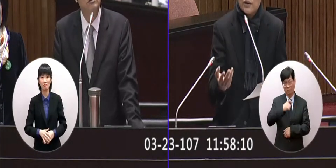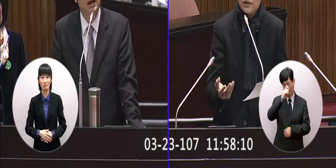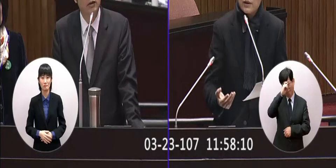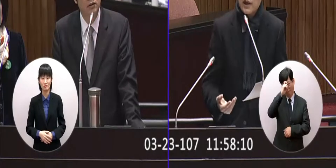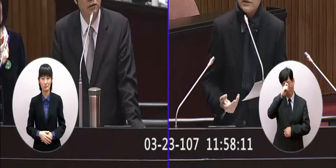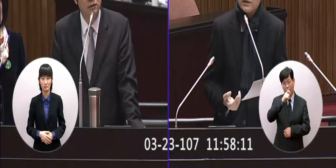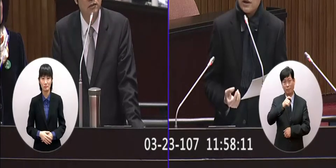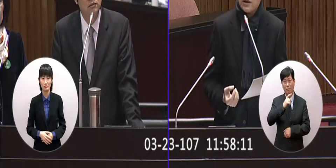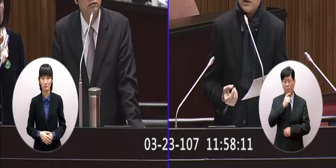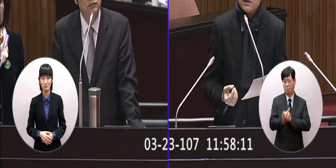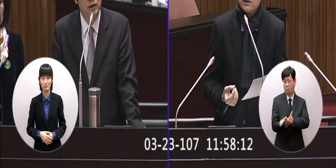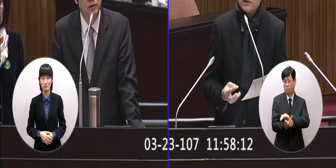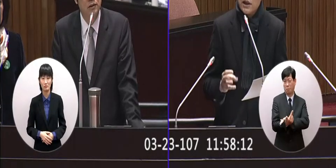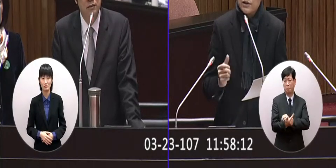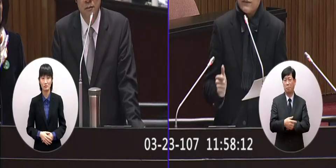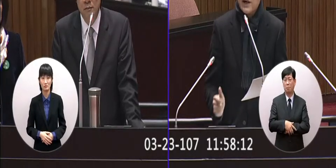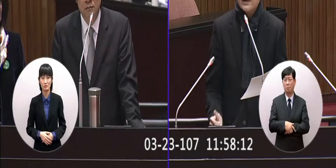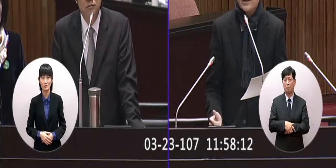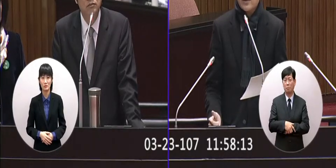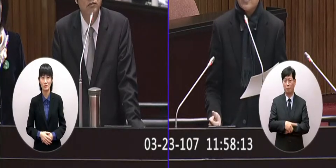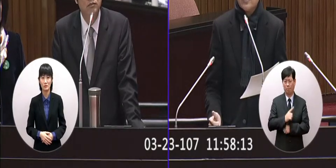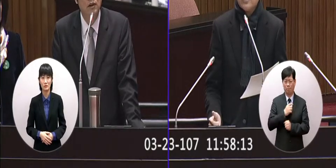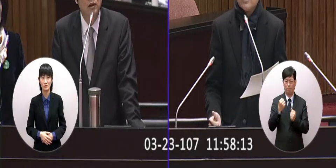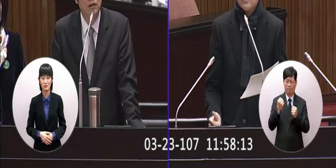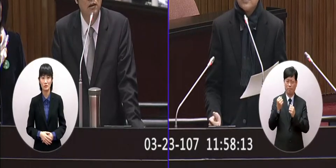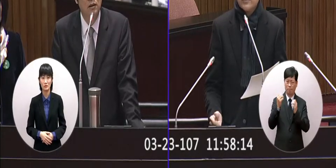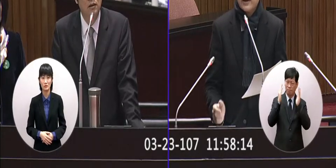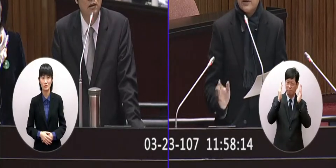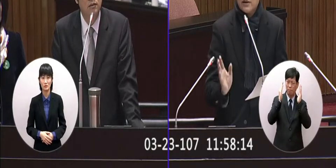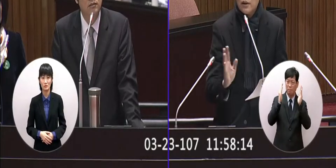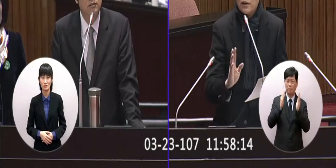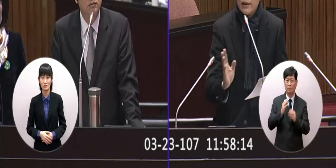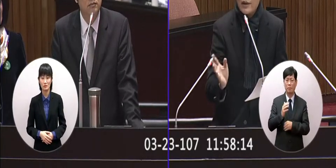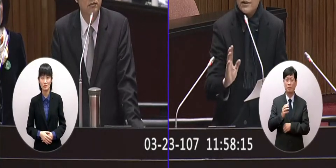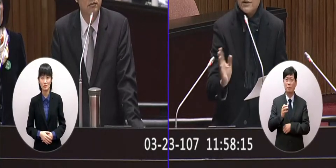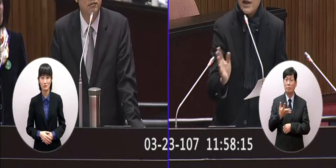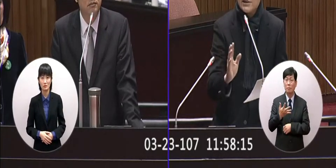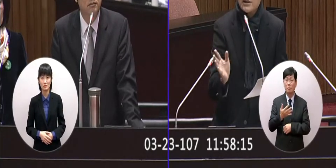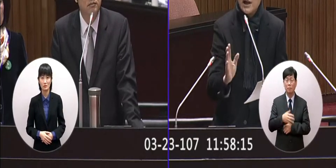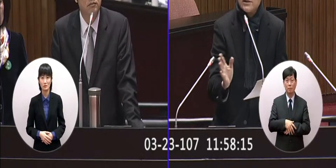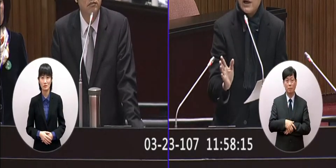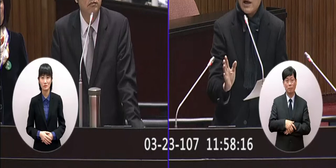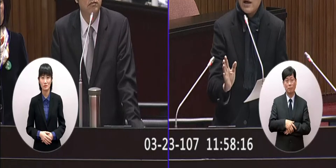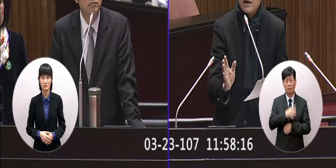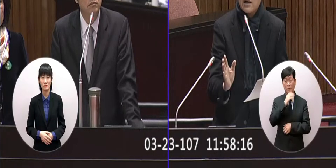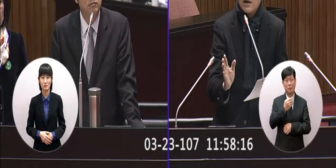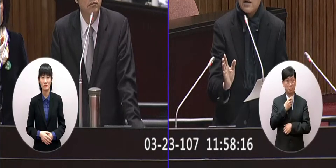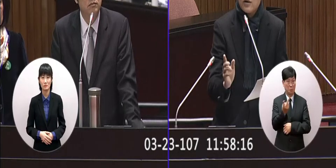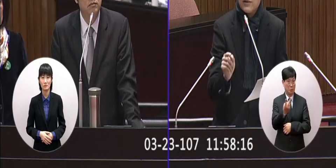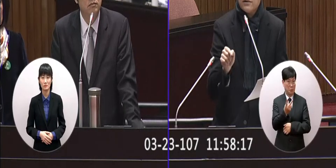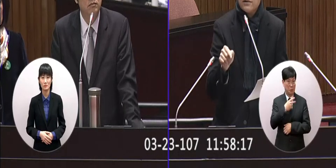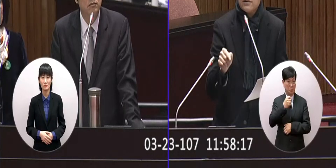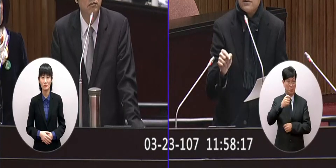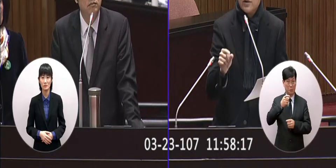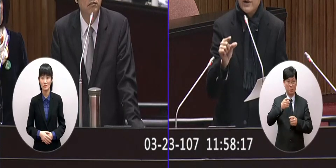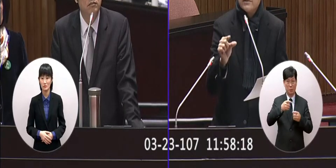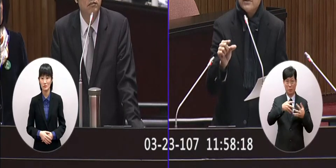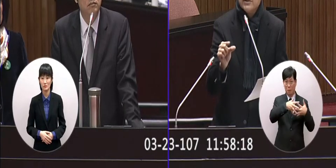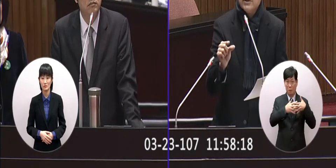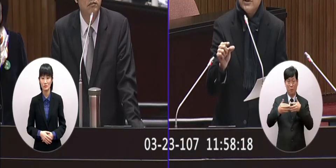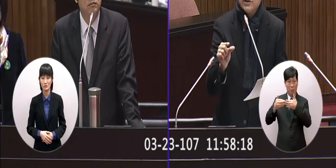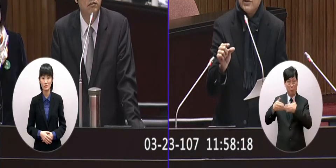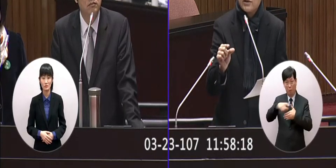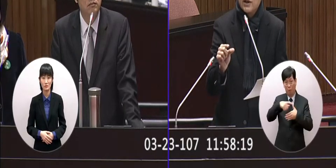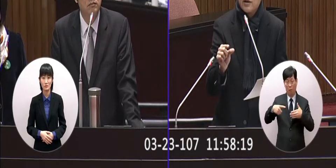望说赶紧哦， 是 上紧发条，因为两只大象打架，我们台